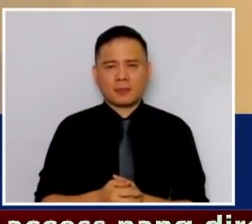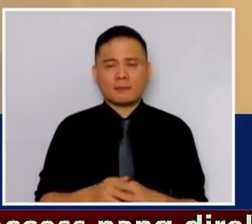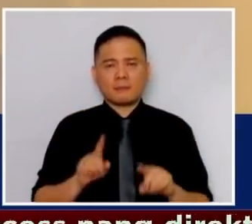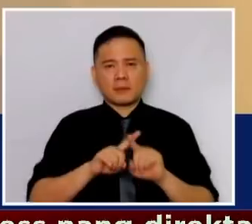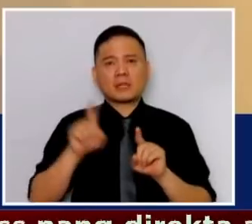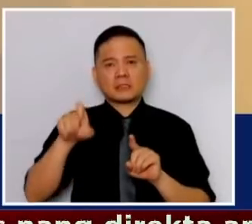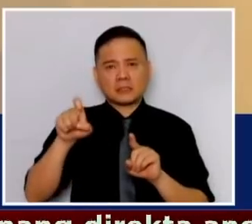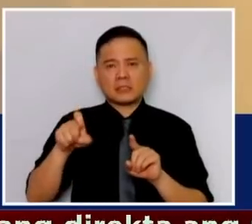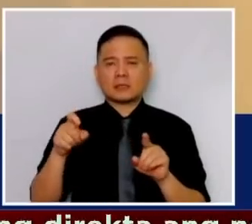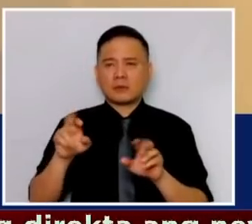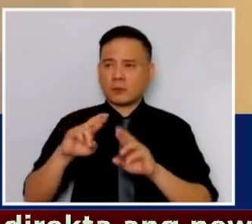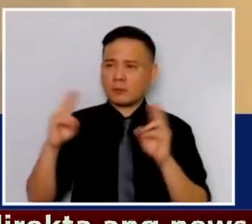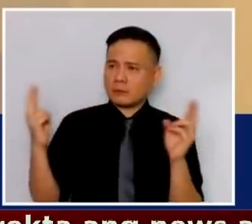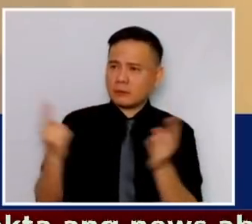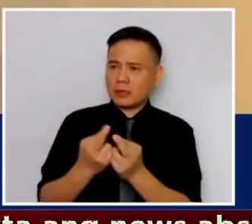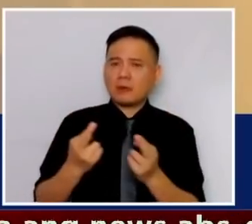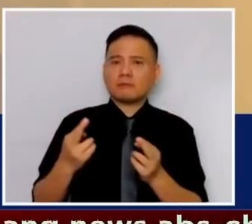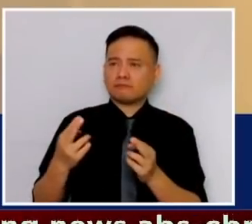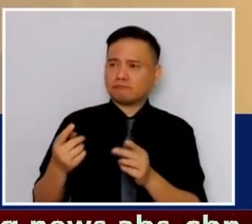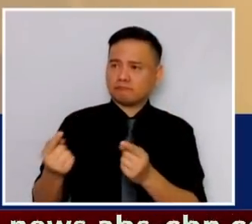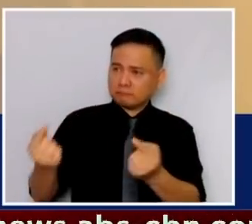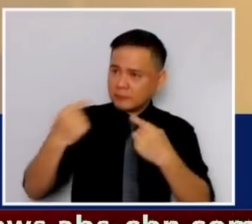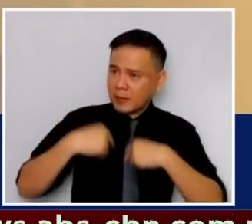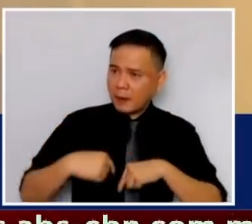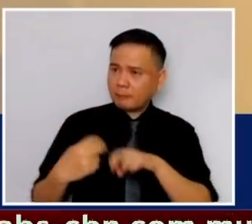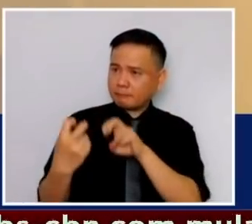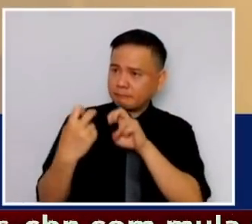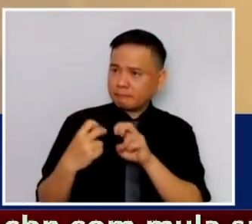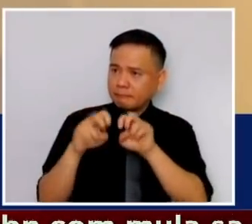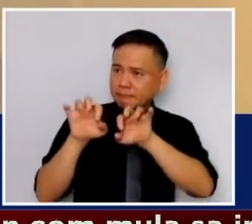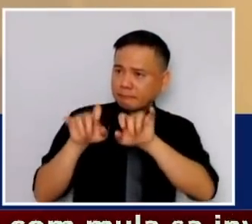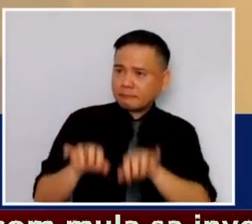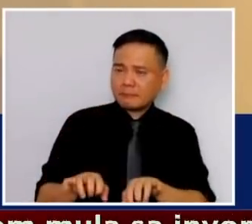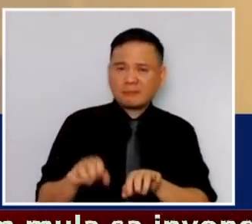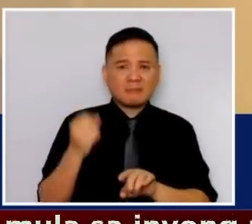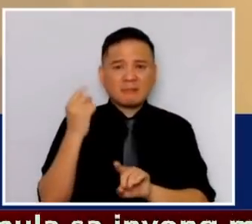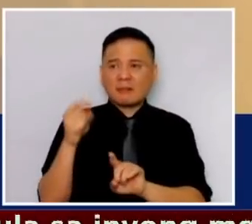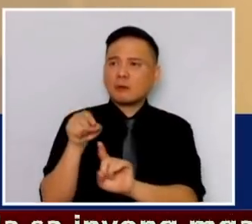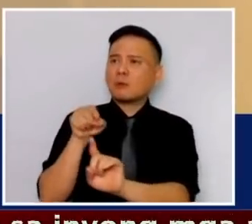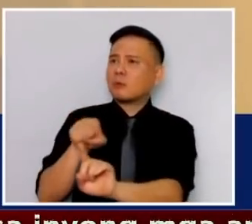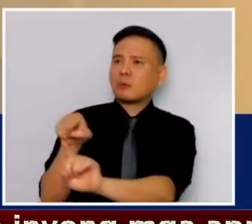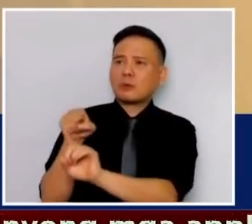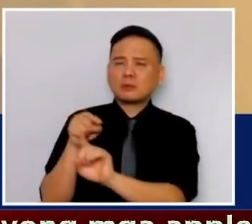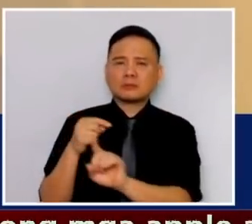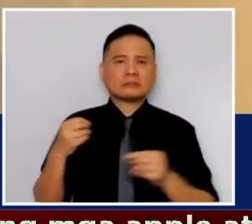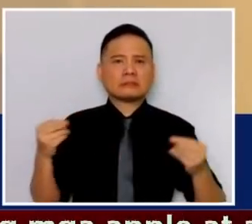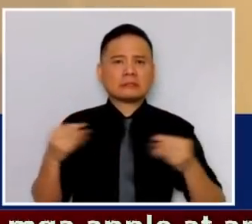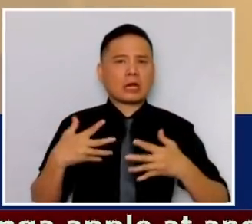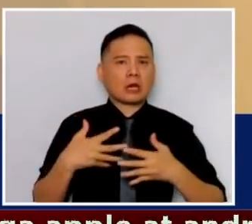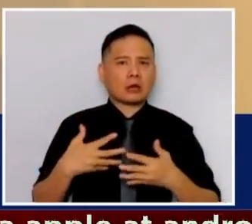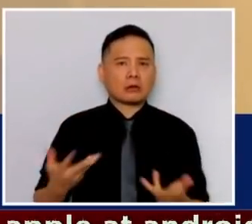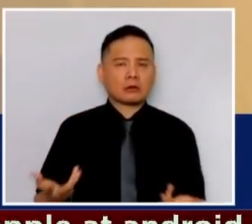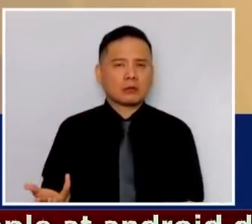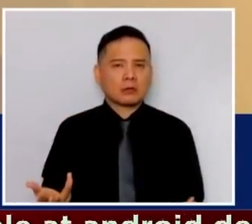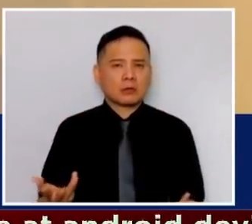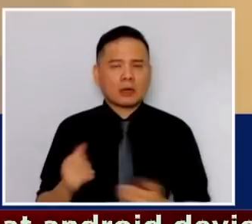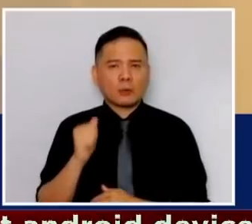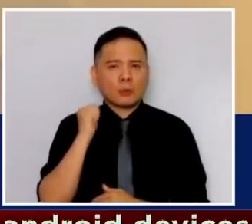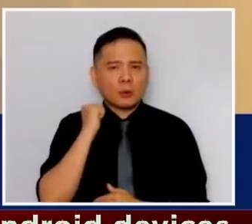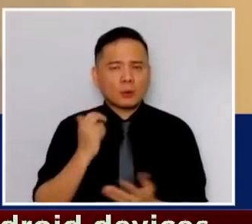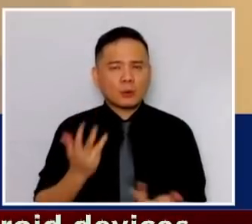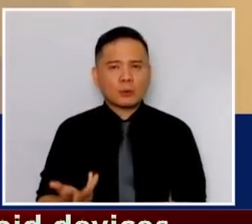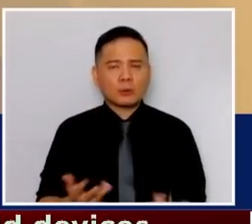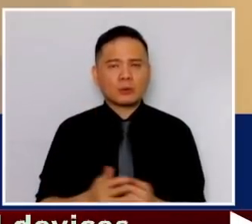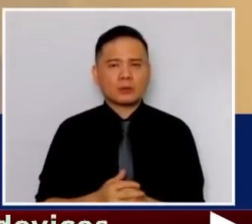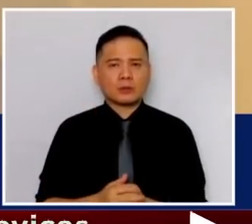relatives. At saka takot daw siya sa mga ano, baka raw eh may